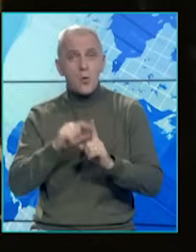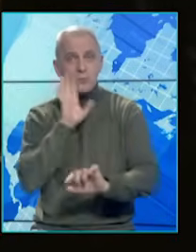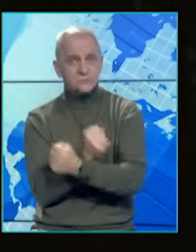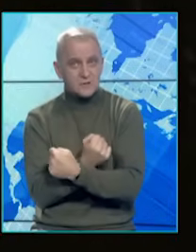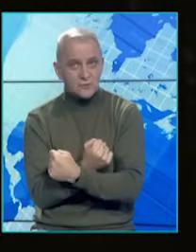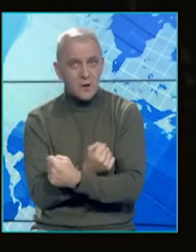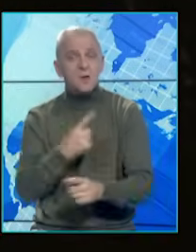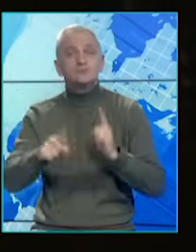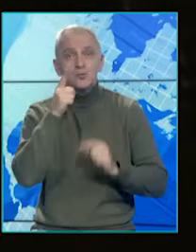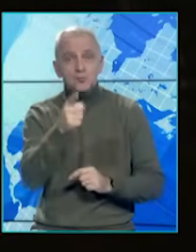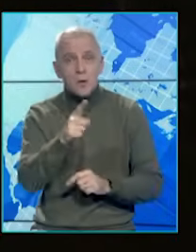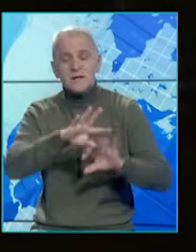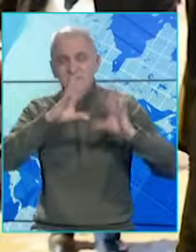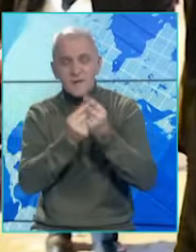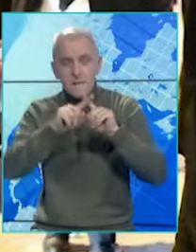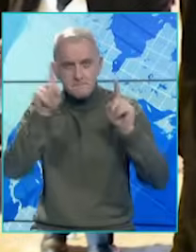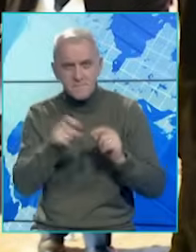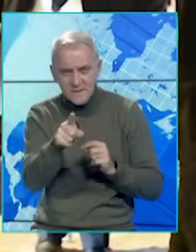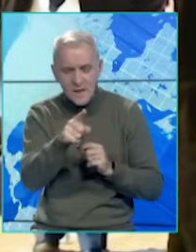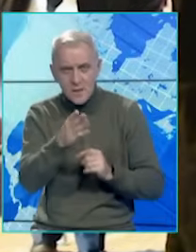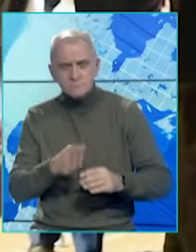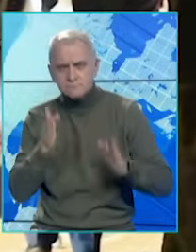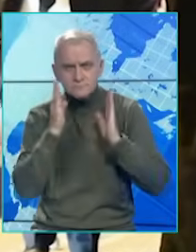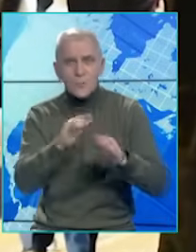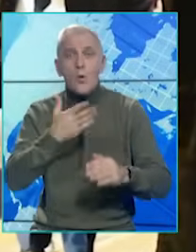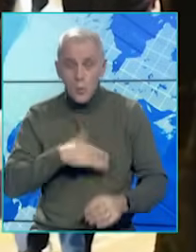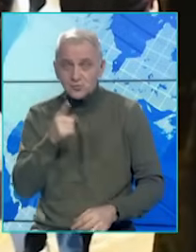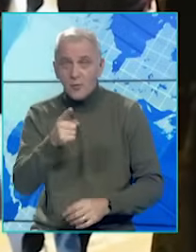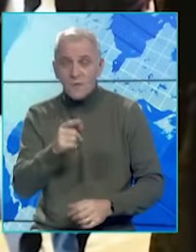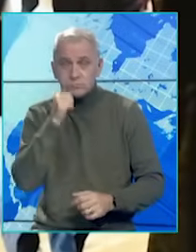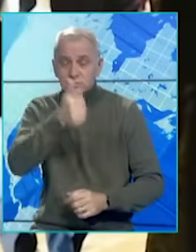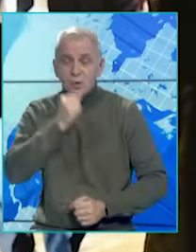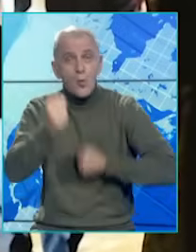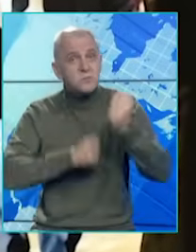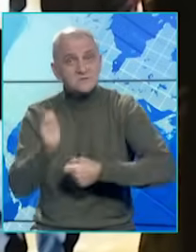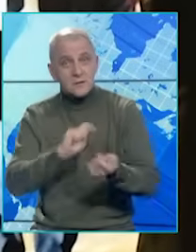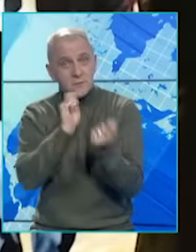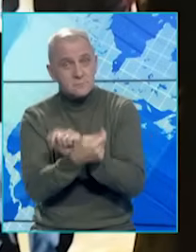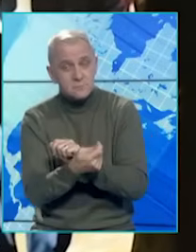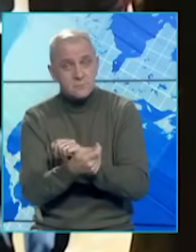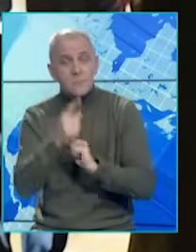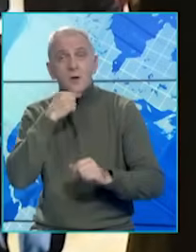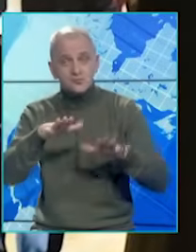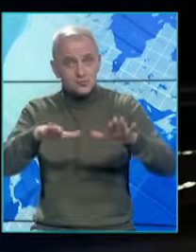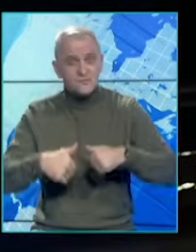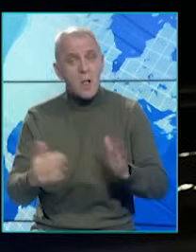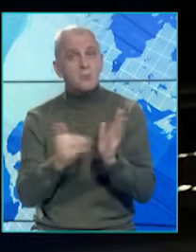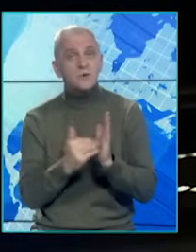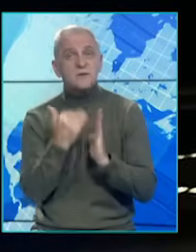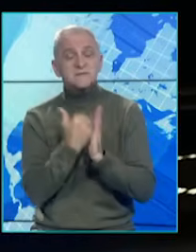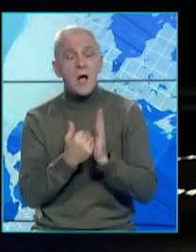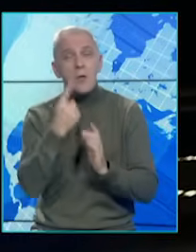zemlje. Stoga sva pitanja su usmjerena na to hoće li ova posjeta ubrzati reforme, isposlovati usvajanje potrebnih zakona